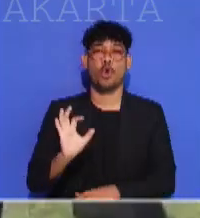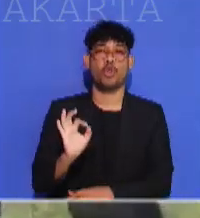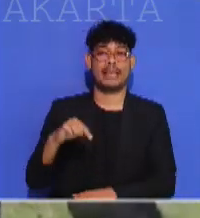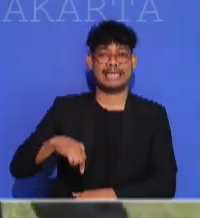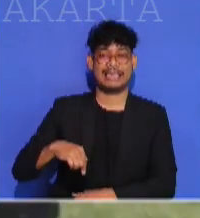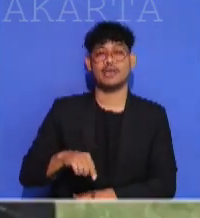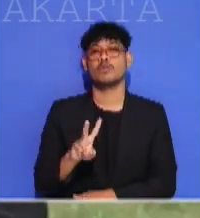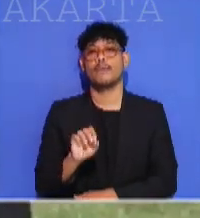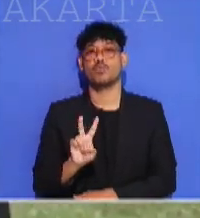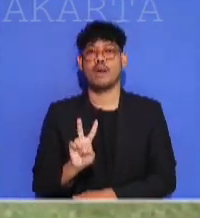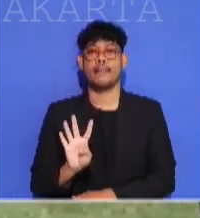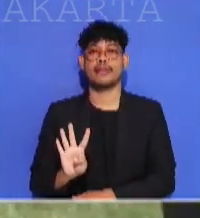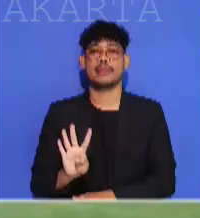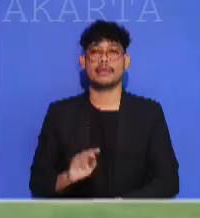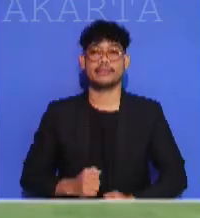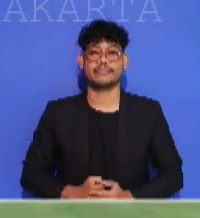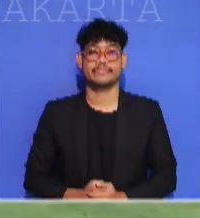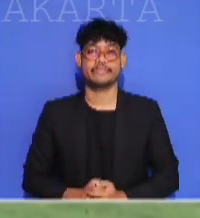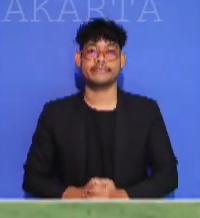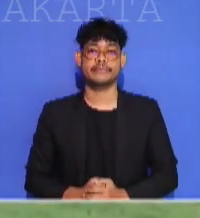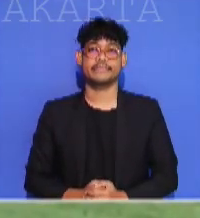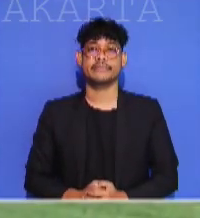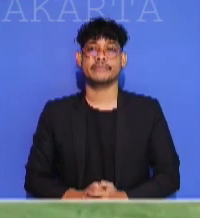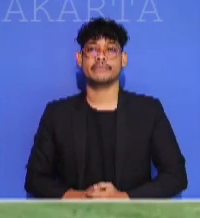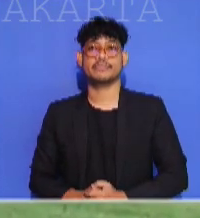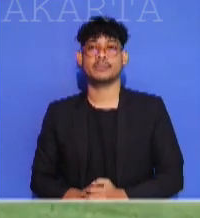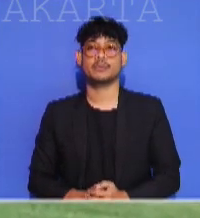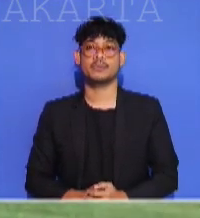Demikian Dian Adi, TVRI Yogyakarta melaporkan dari Magelang, Jawa Tengah.